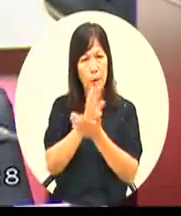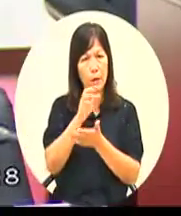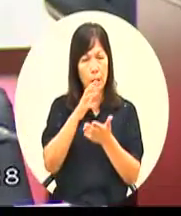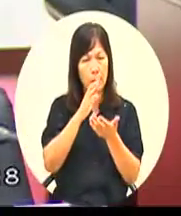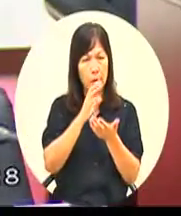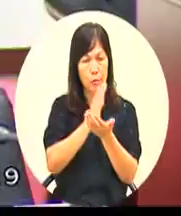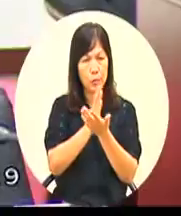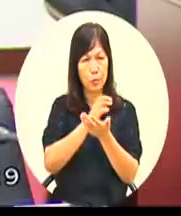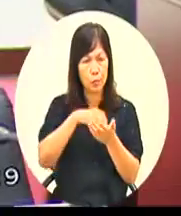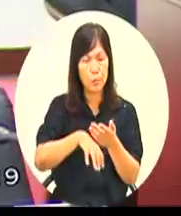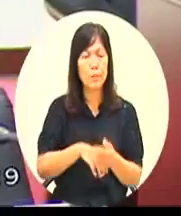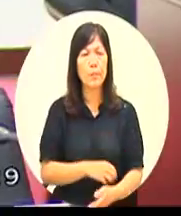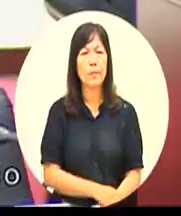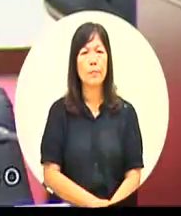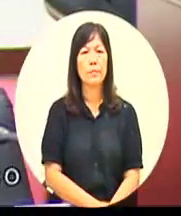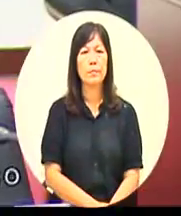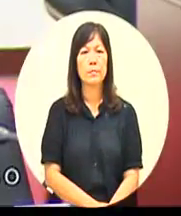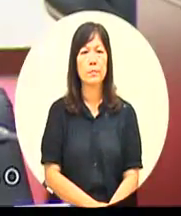哦，可以说